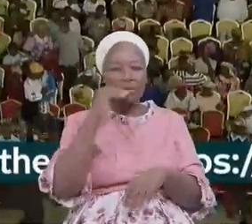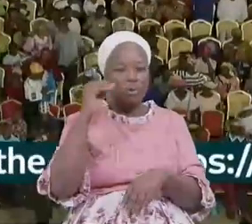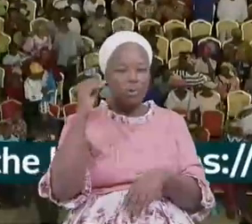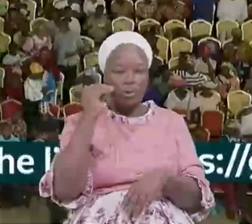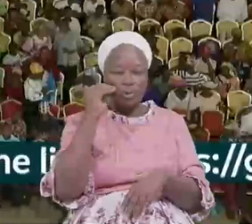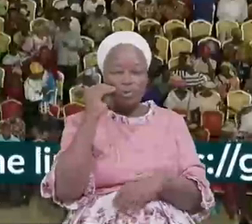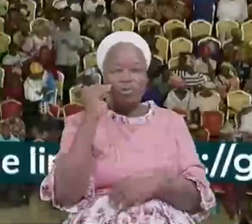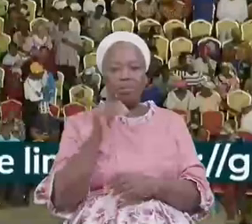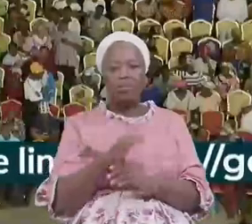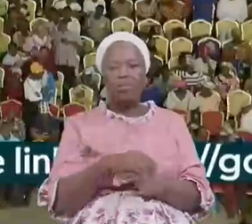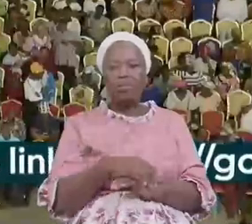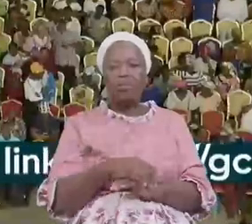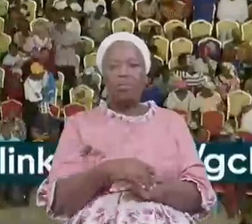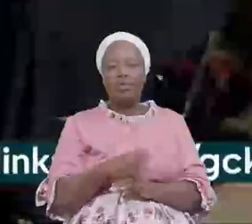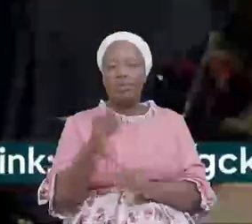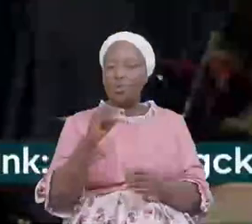et